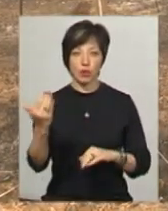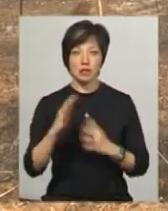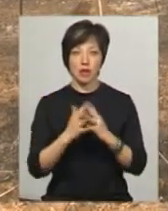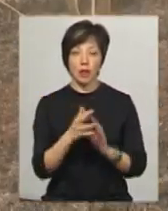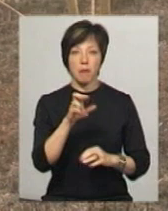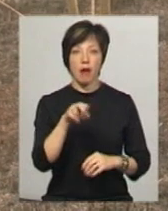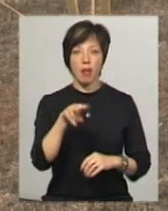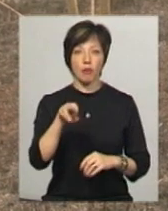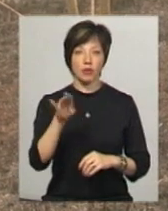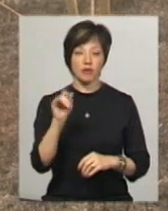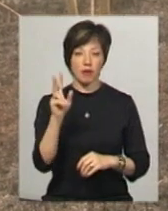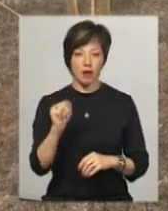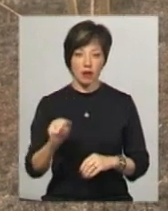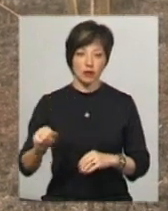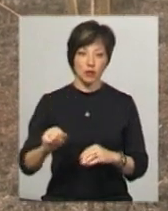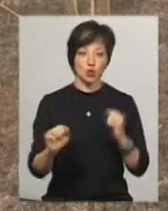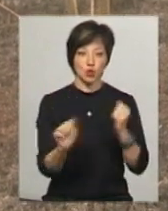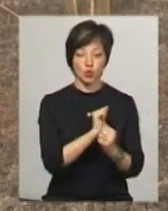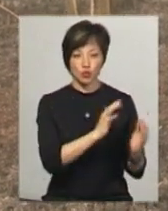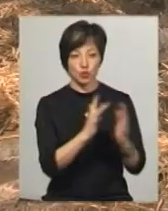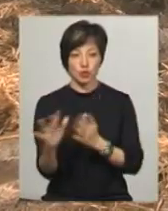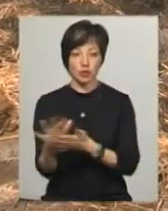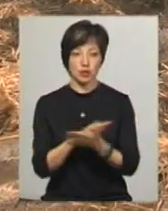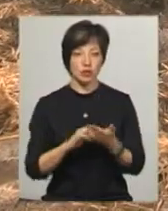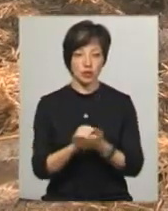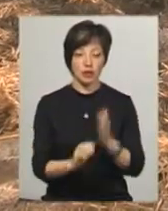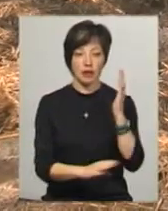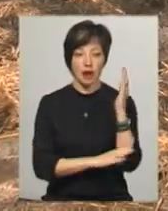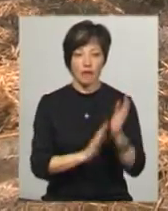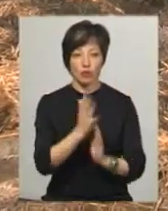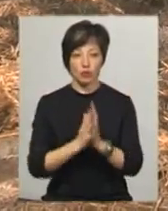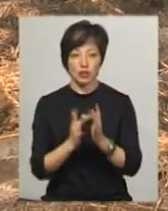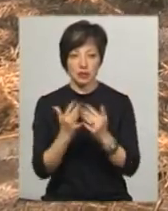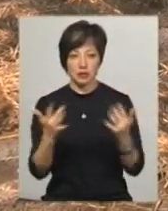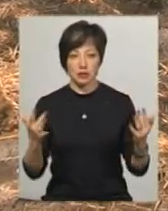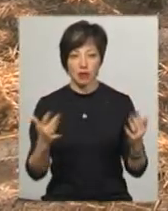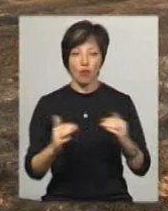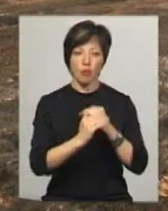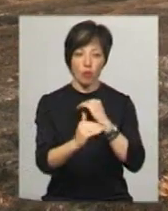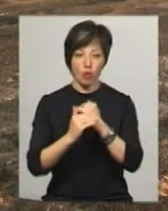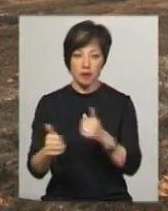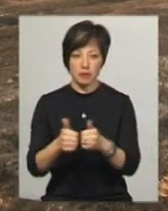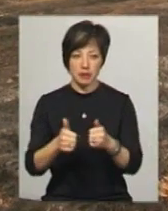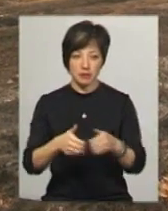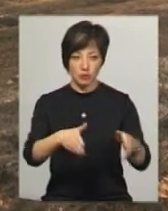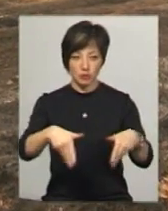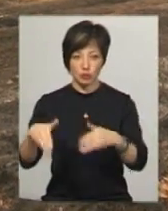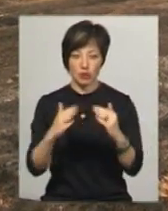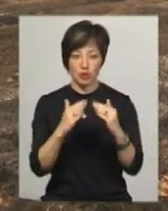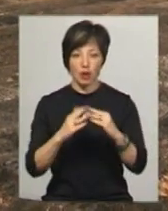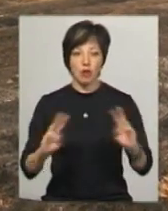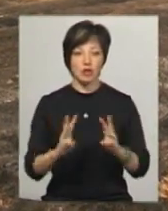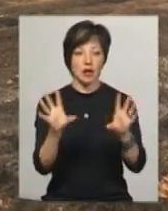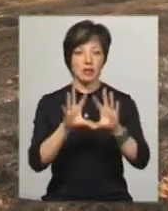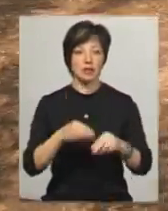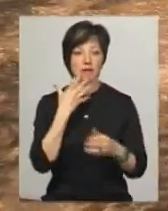Баламутівка. Пройшов широкими смугами сухостоєм, знищуючи на своєму шляху дерева, кущі та рослини у полі та на присадибних ділянках. Пожежу гасили